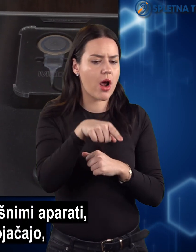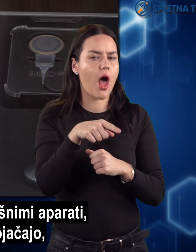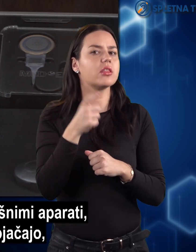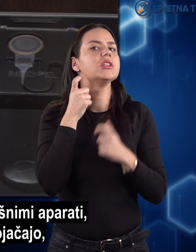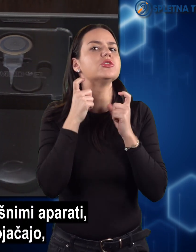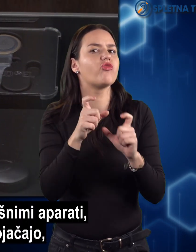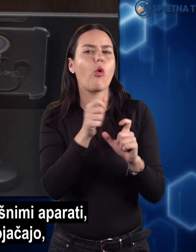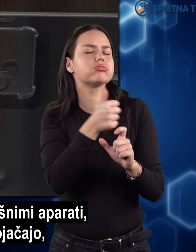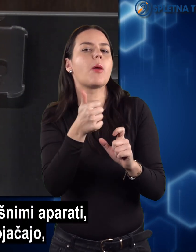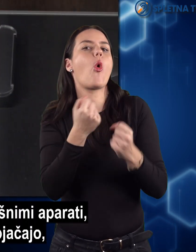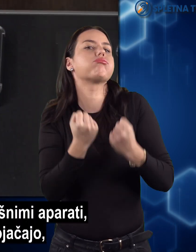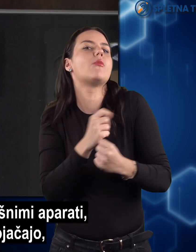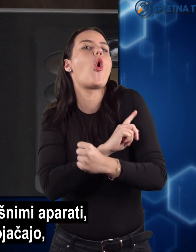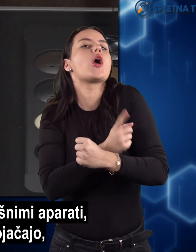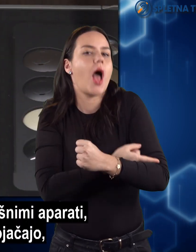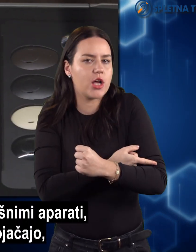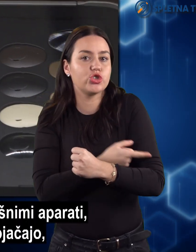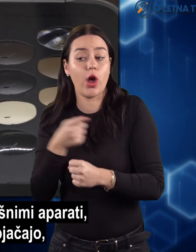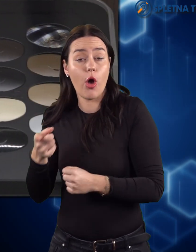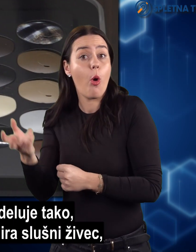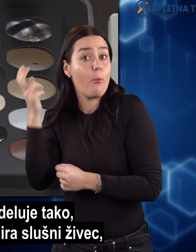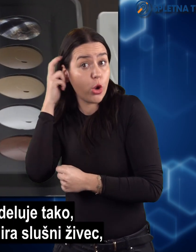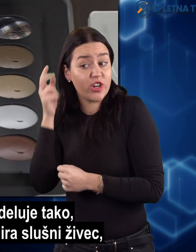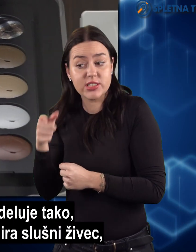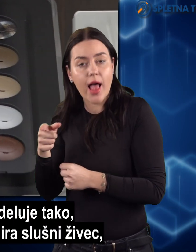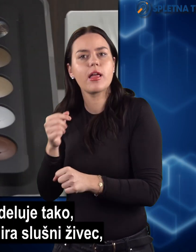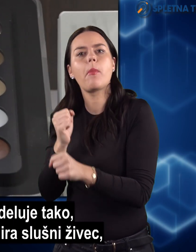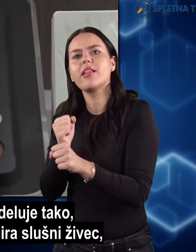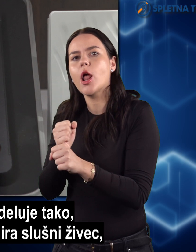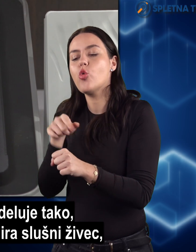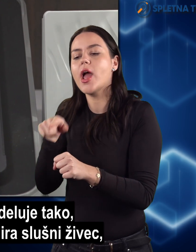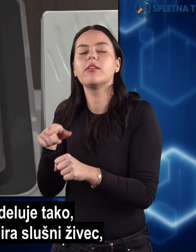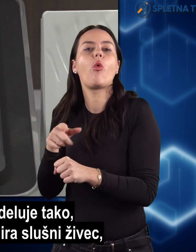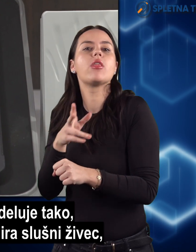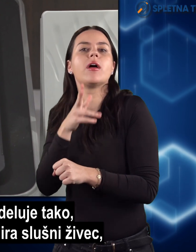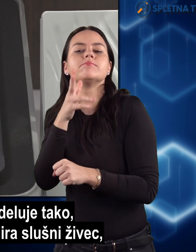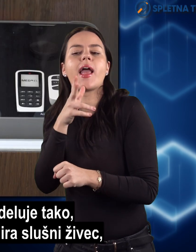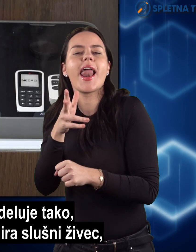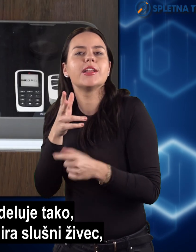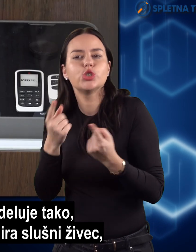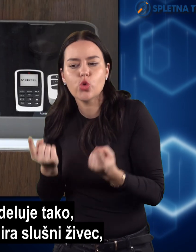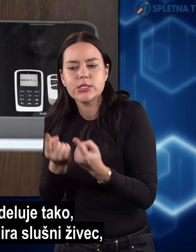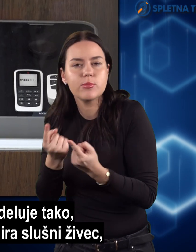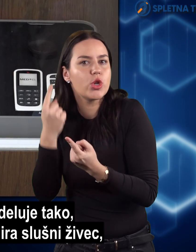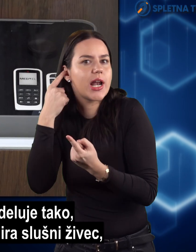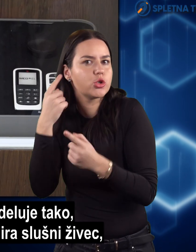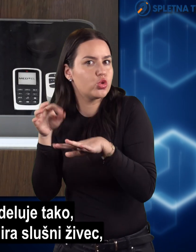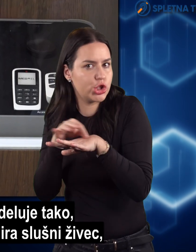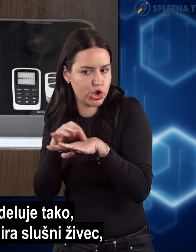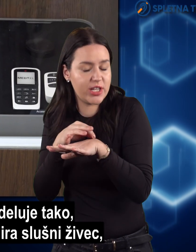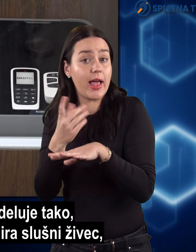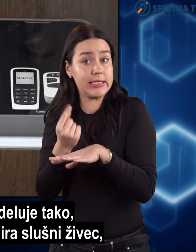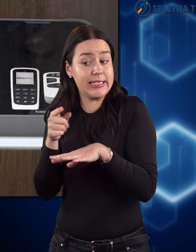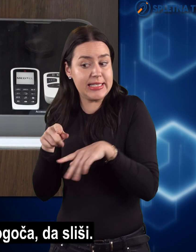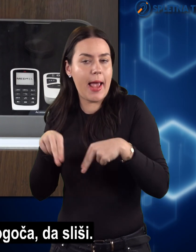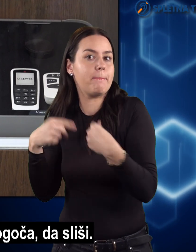V nasprotju s slušnimi aparati, ki zvok le ojačajo, polžev usadek deluje tako, da električno stimulira slušni